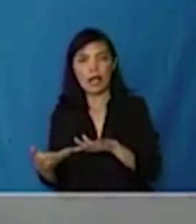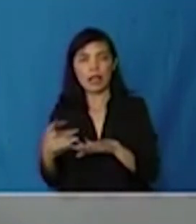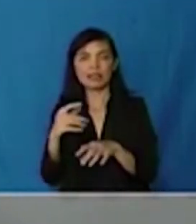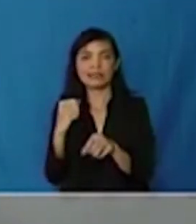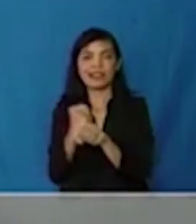cover